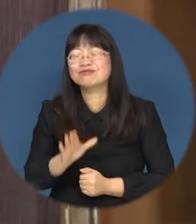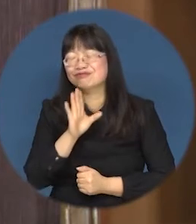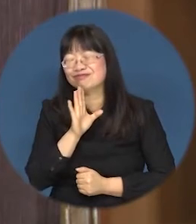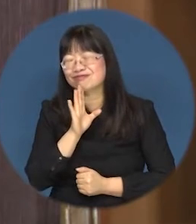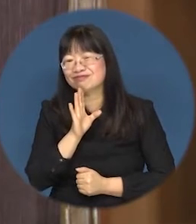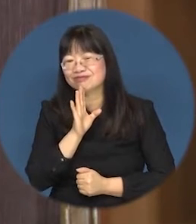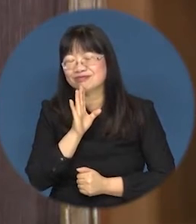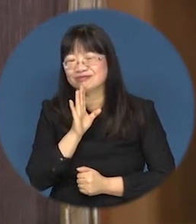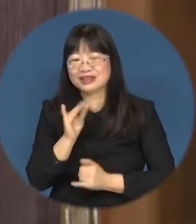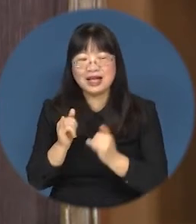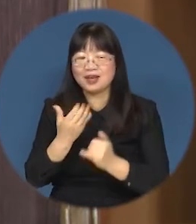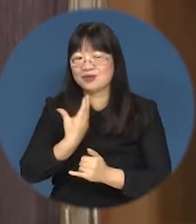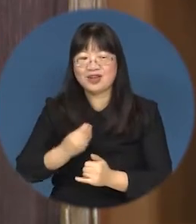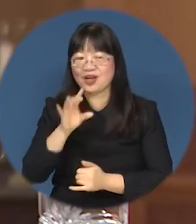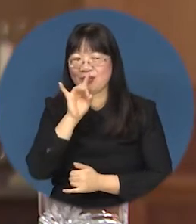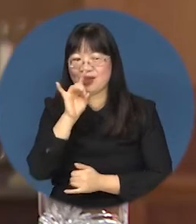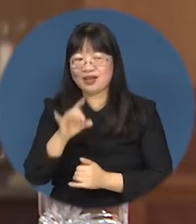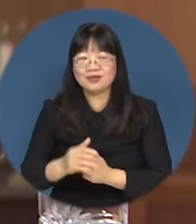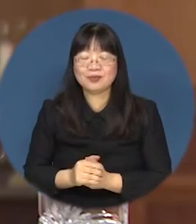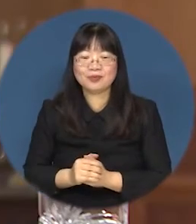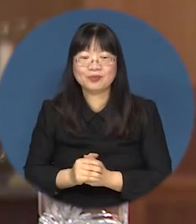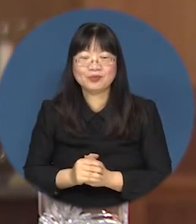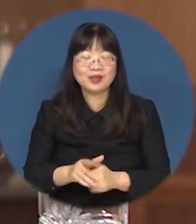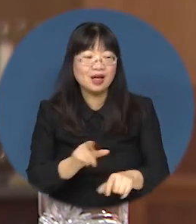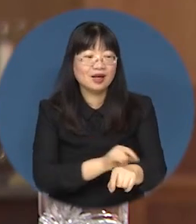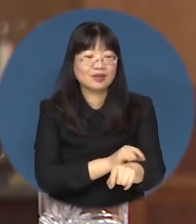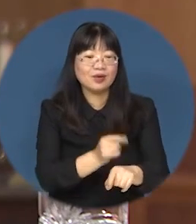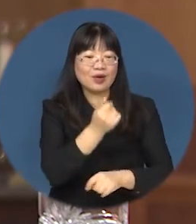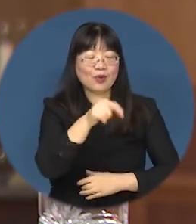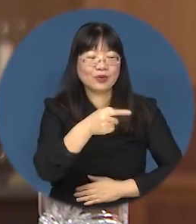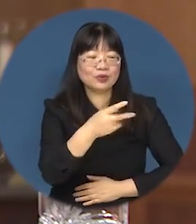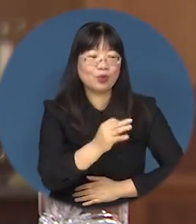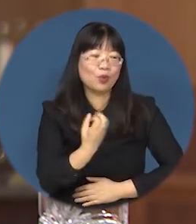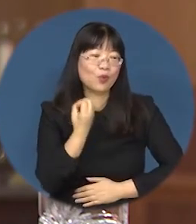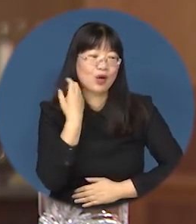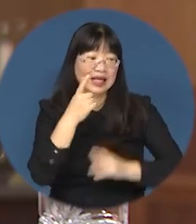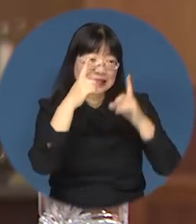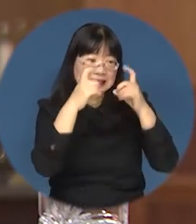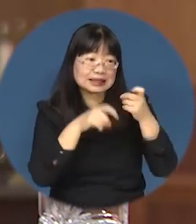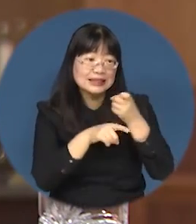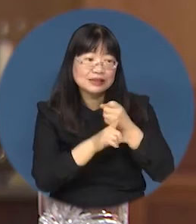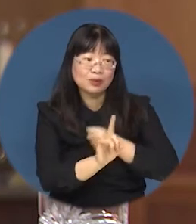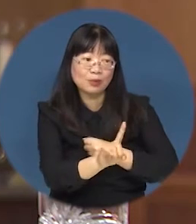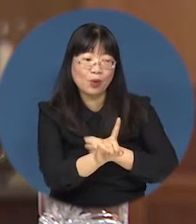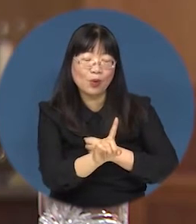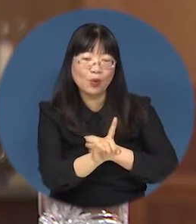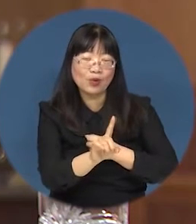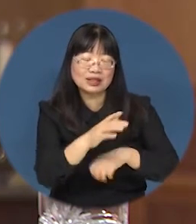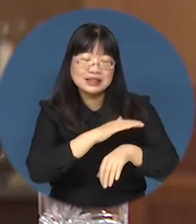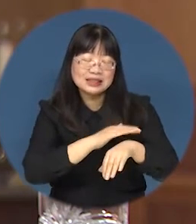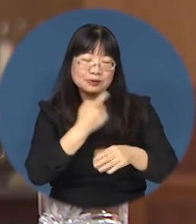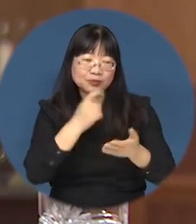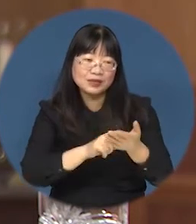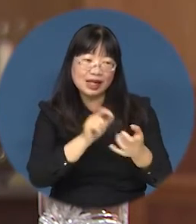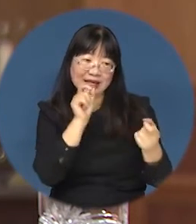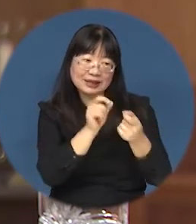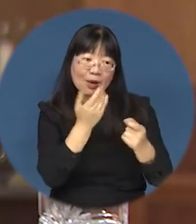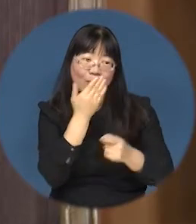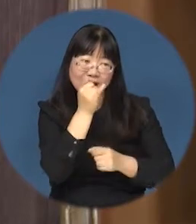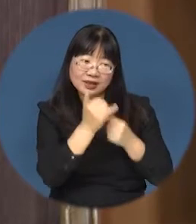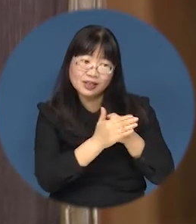삼켜서 예, 못 삼킵니다. 그렇군요. 그런데 예. 특별히 혹등고래만 찍으시는 이유는 접근성? 접근성도